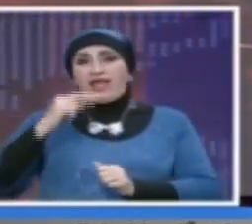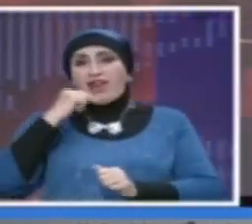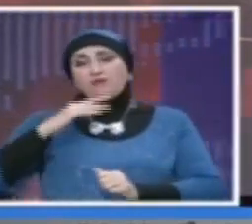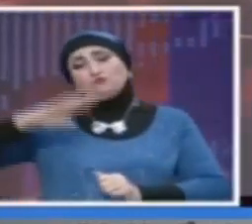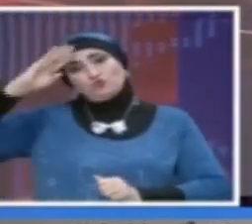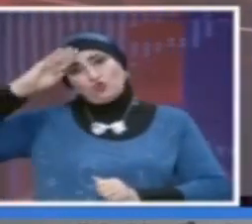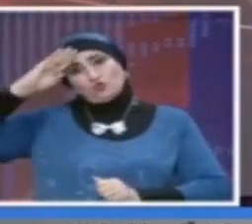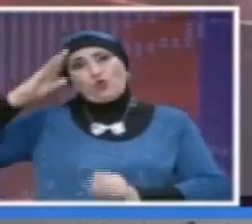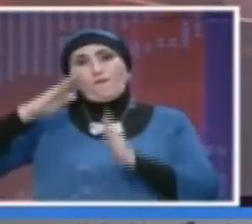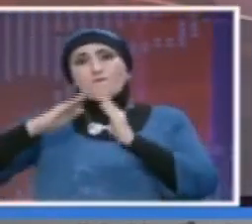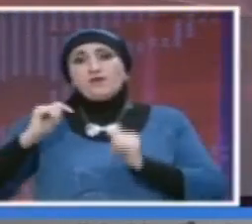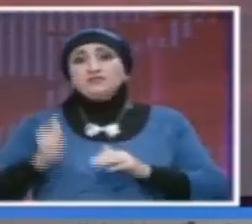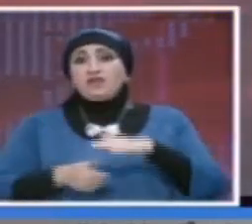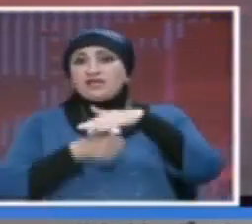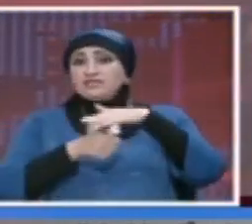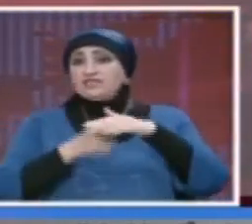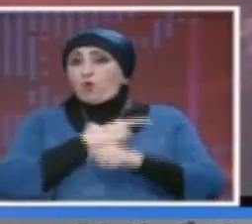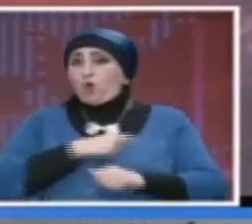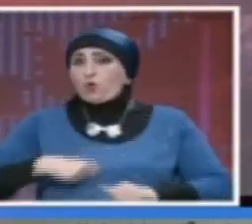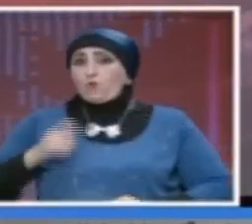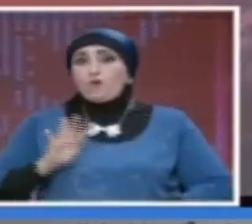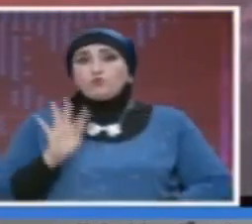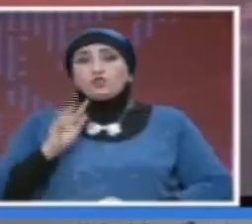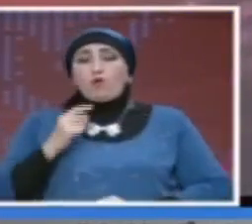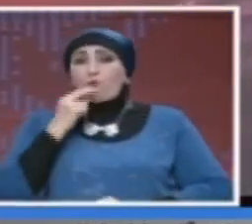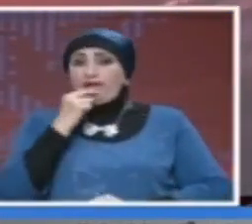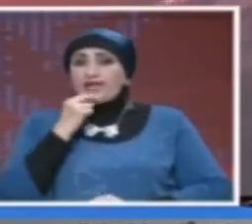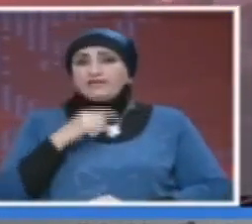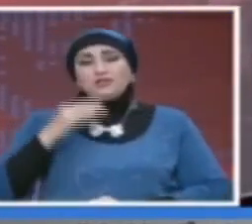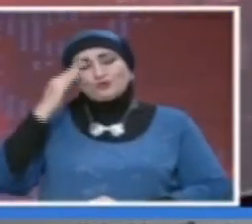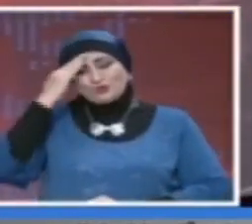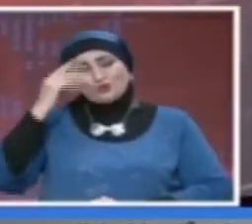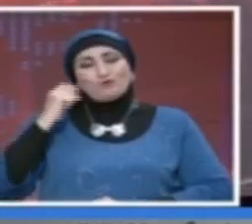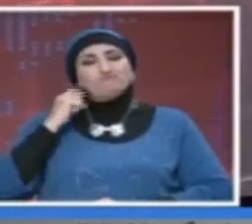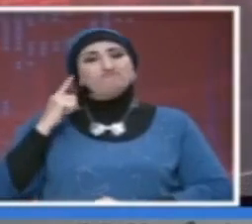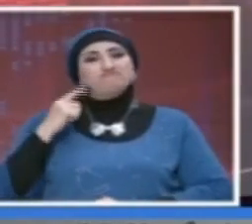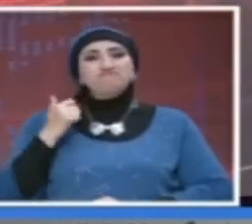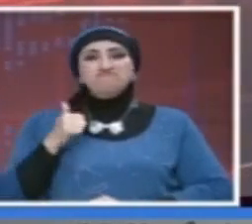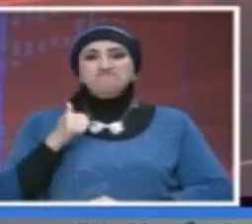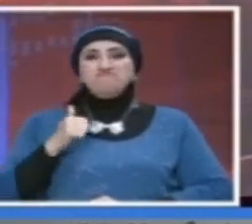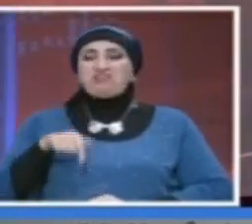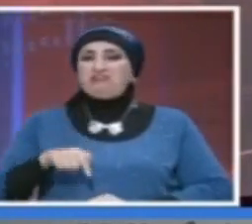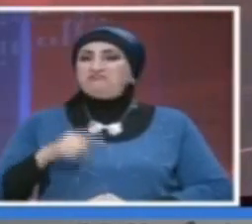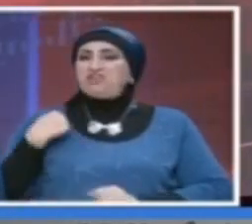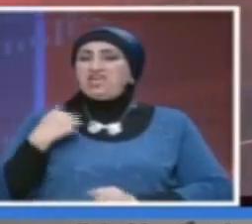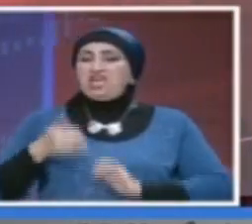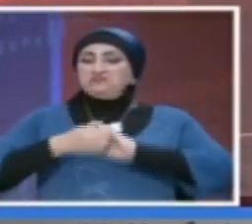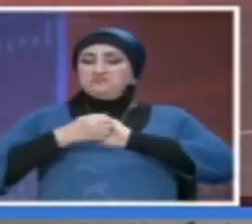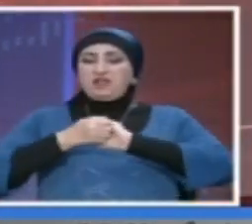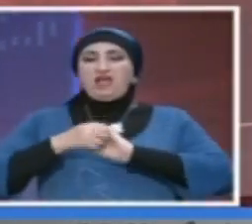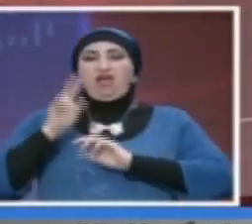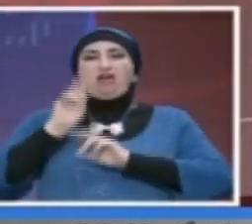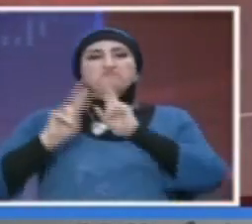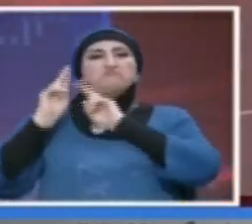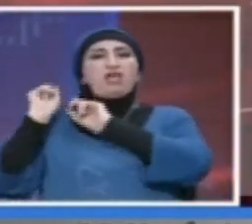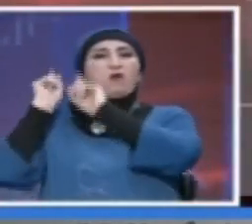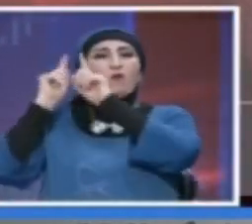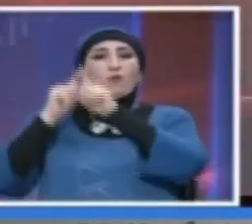عن شكره لمصر رئيسا وحكومة وشعبا، مؤكدا اعتزاز بلاده بعلاقاتها التاريخية مع